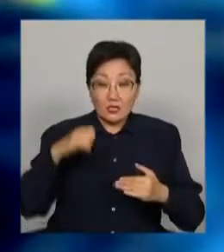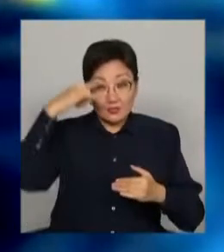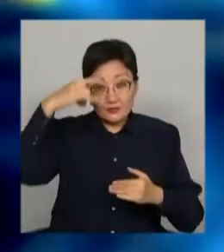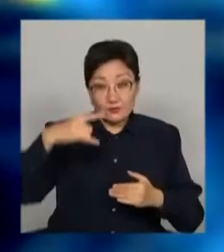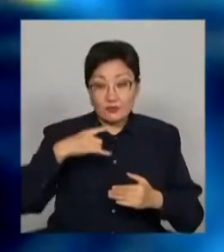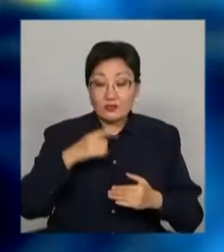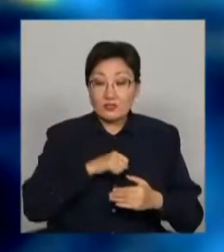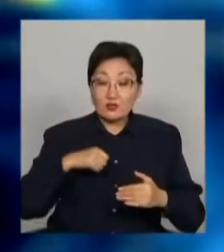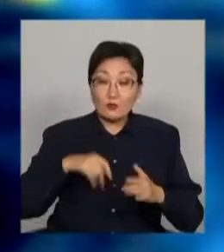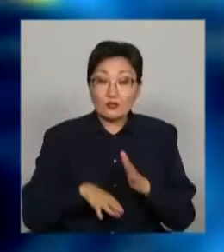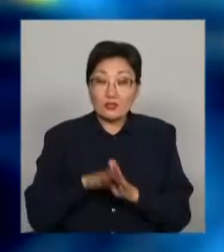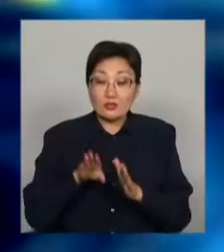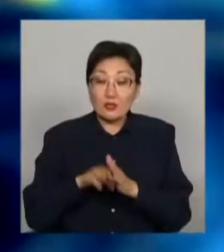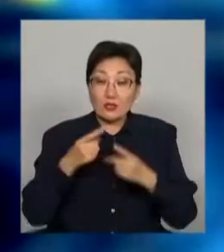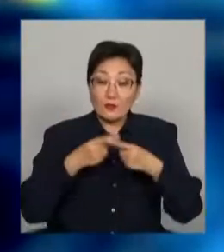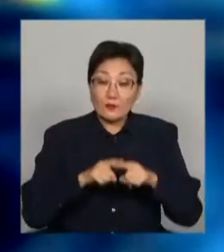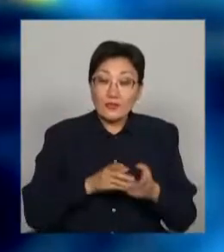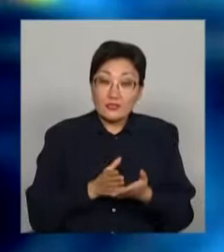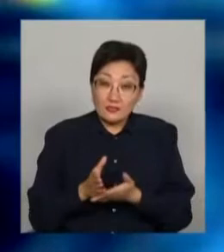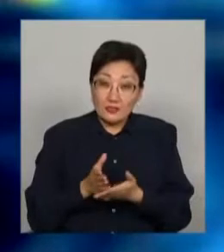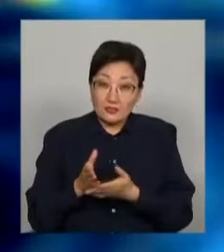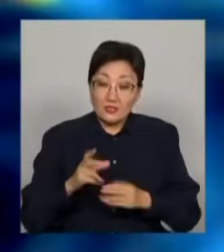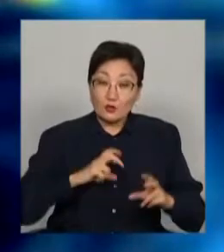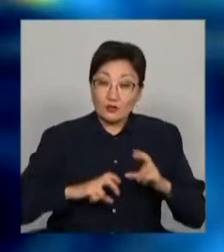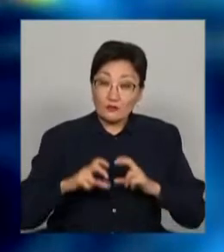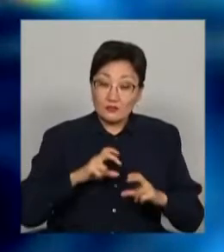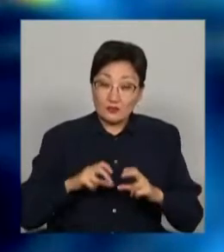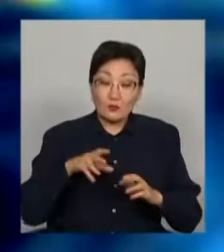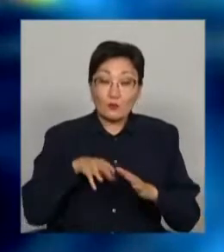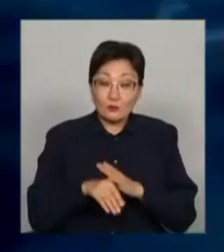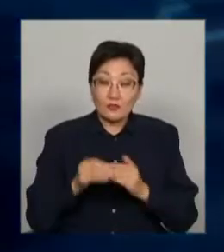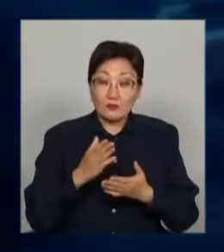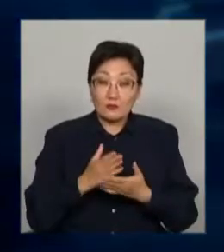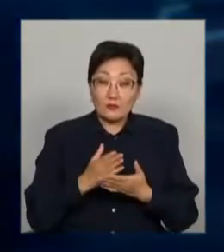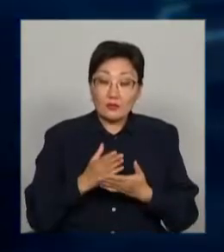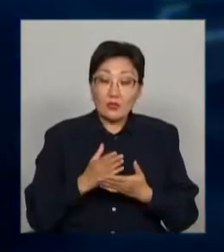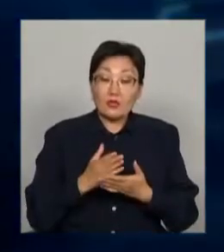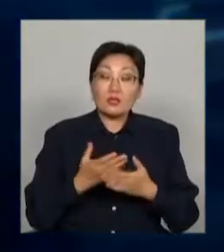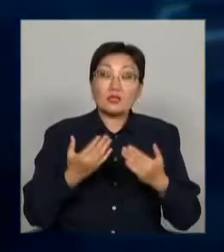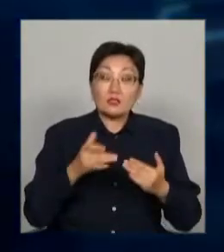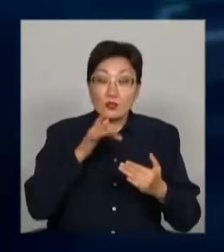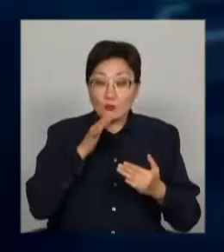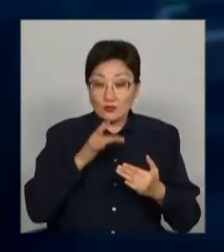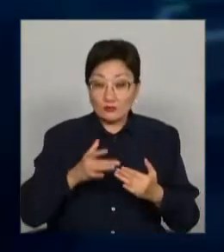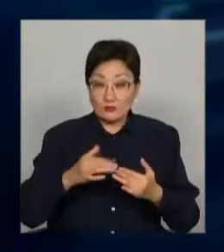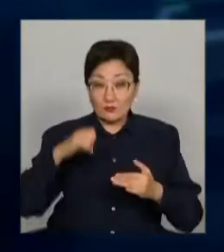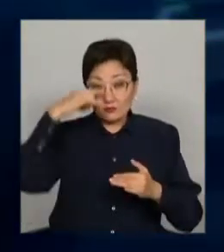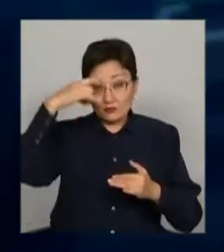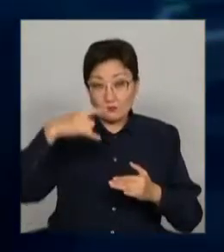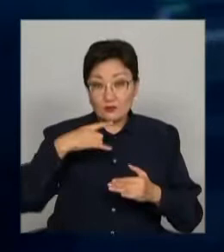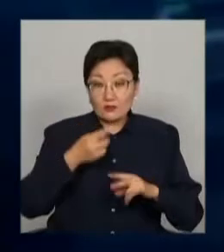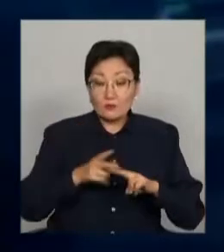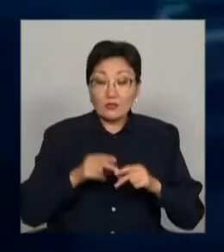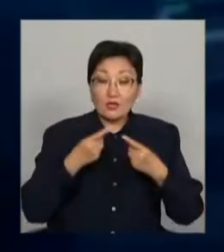Қазақстандағы ең үздік IT саласындағы университеттердің бірі болып табылады, өздеріңіз білгеніңіздей. Яғни қазіргі таңда Қазақстанның осы